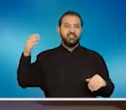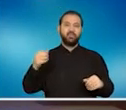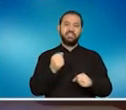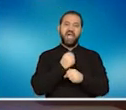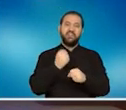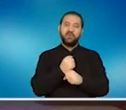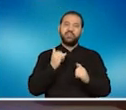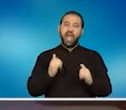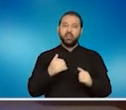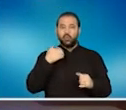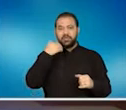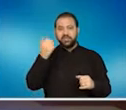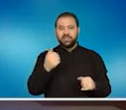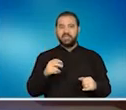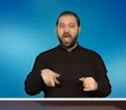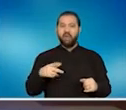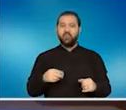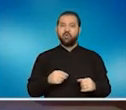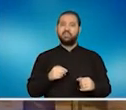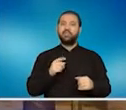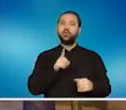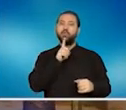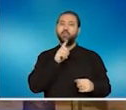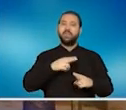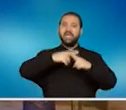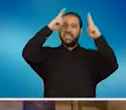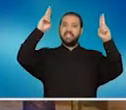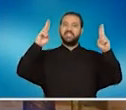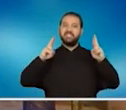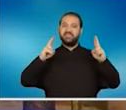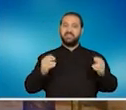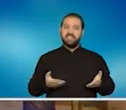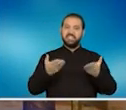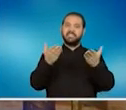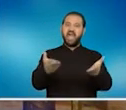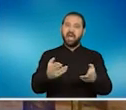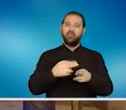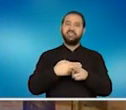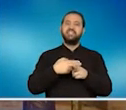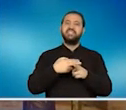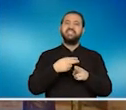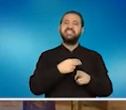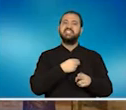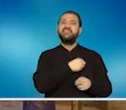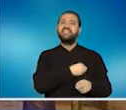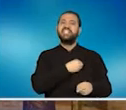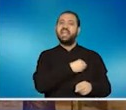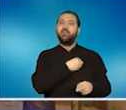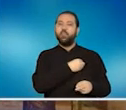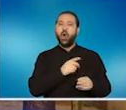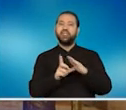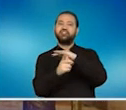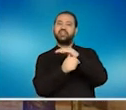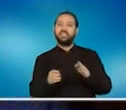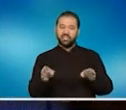care, canonizat fiind, am adus relicvele lui sfinte de la